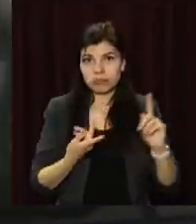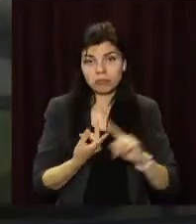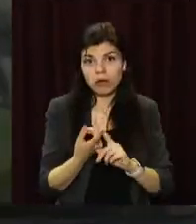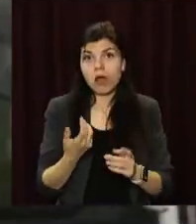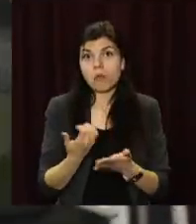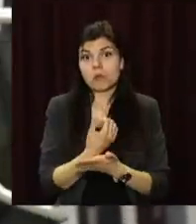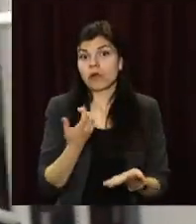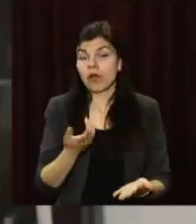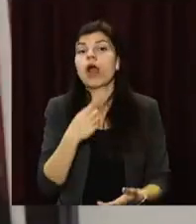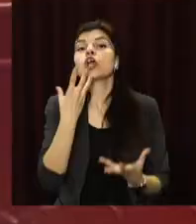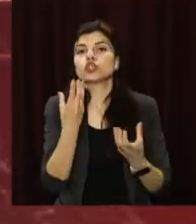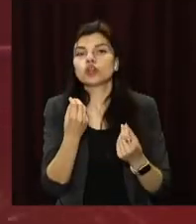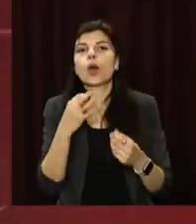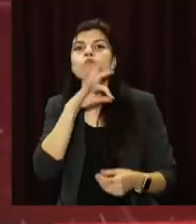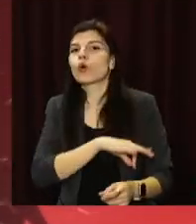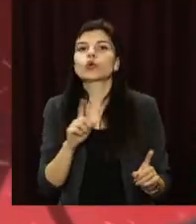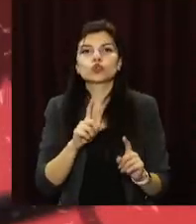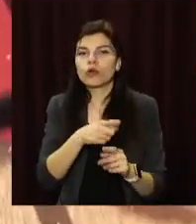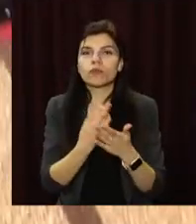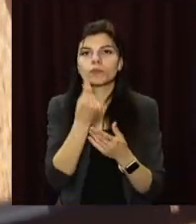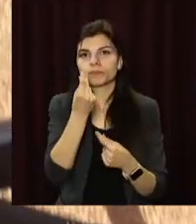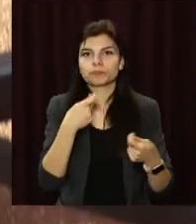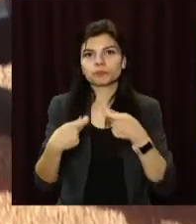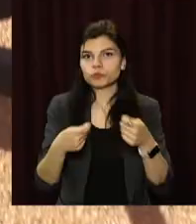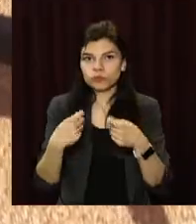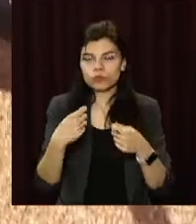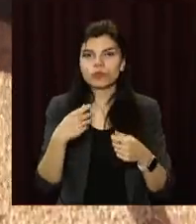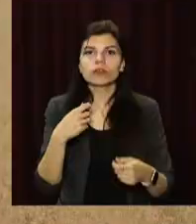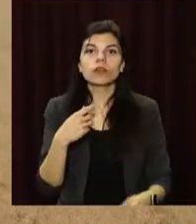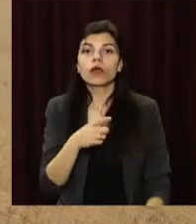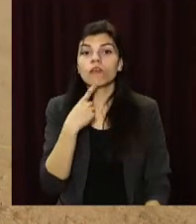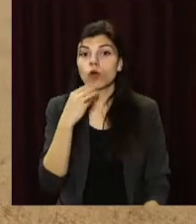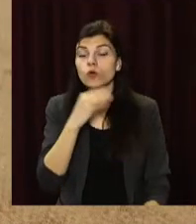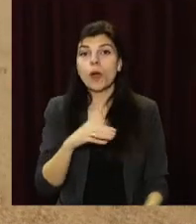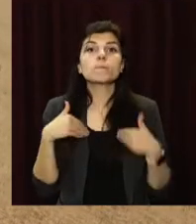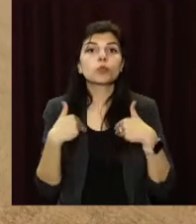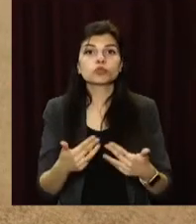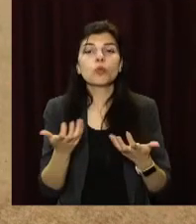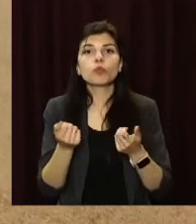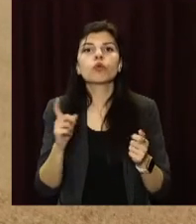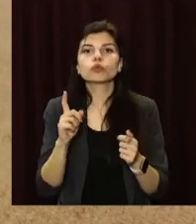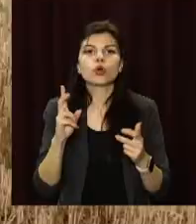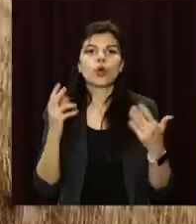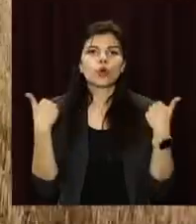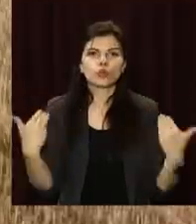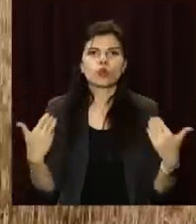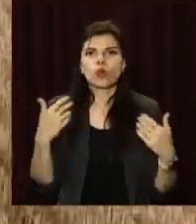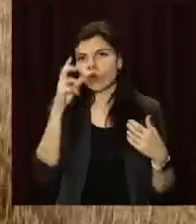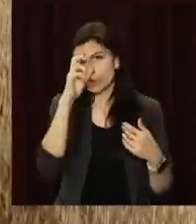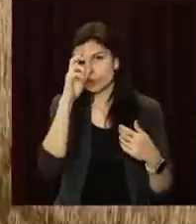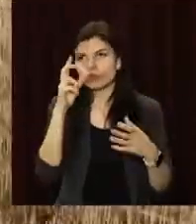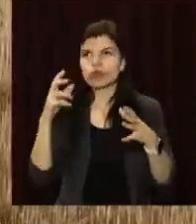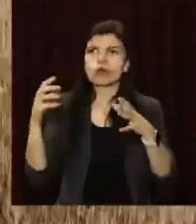– формування вигідної ціни на добрива, зерно та сільгосптехніку. Зазвичай найкращі пропозиції отримують потужні та великі